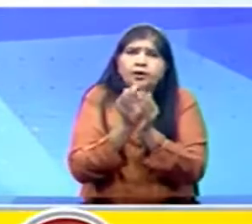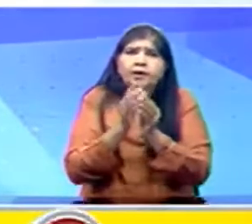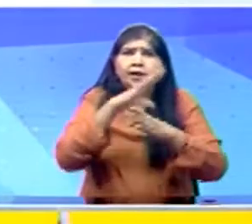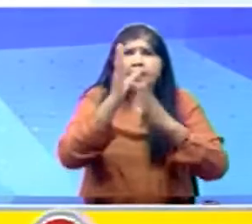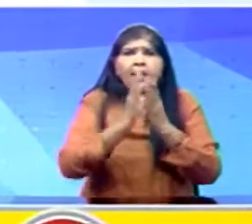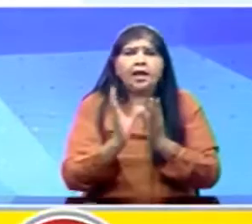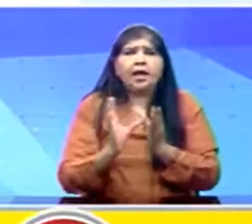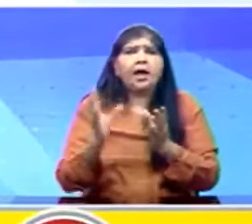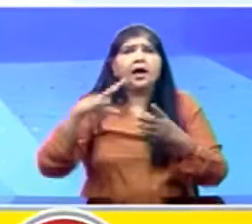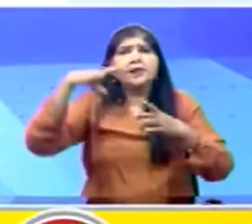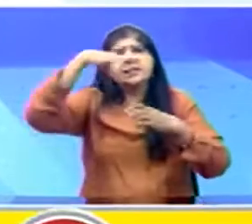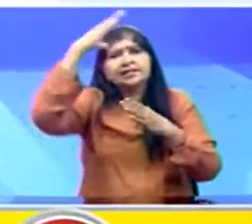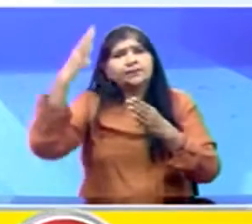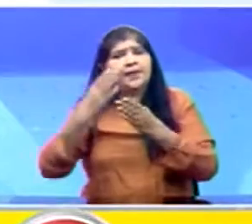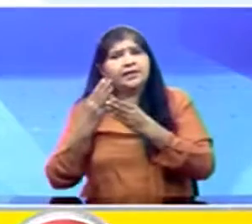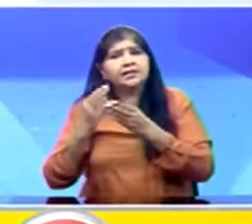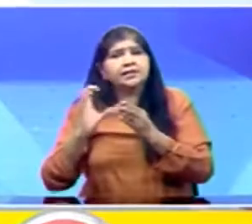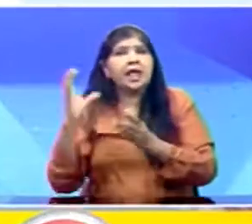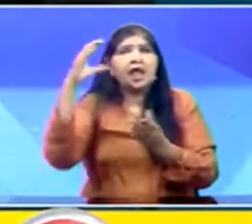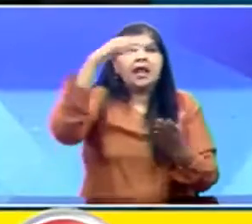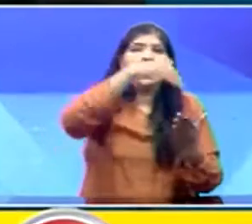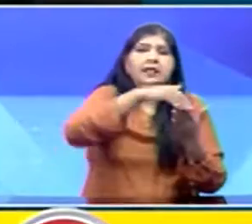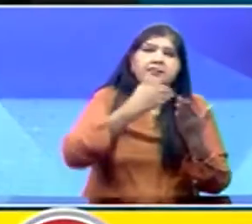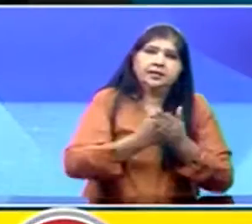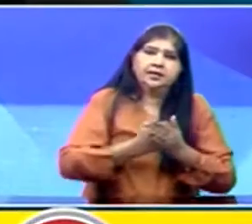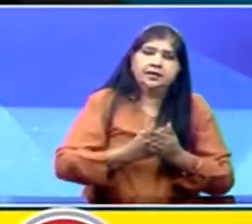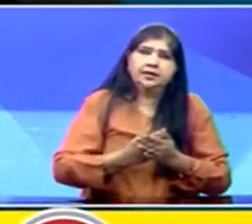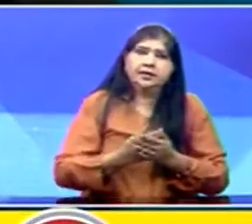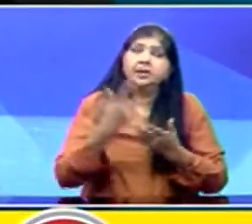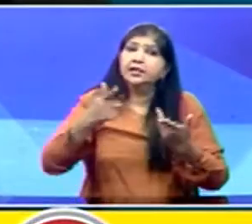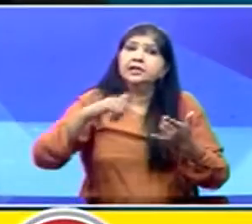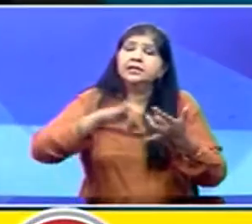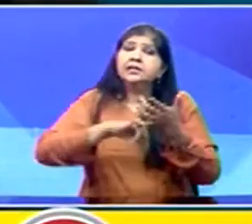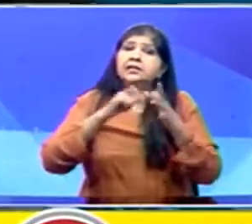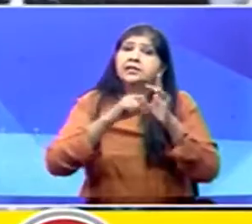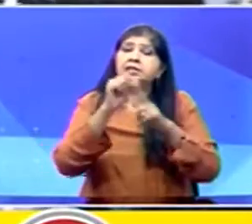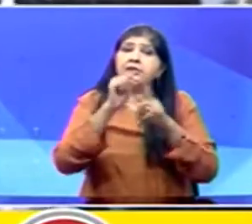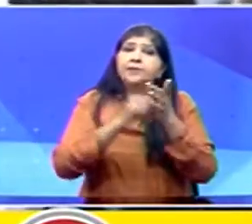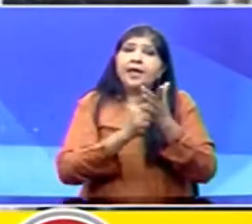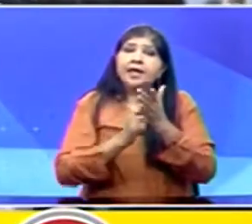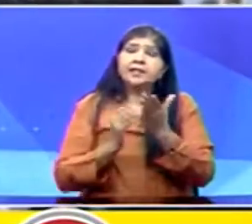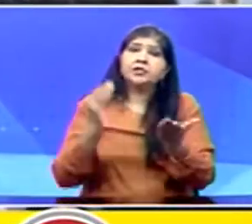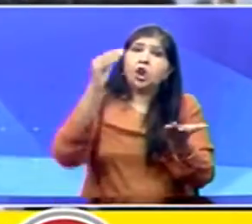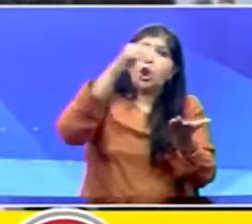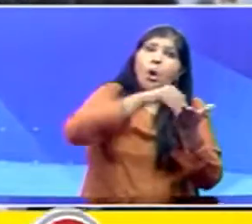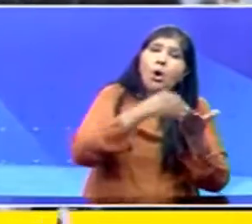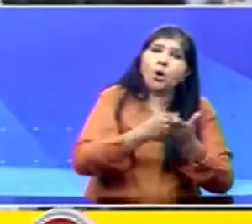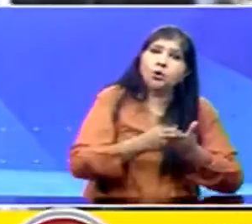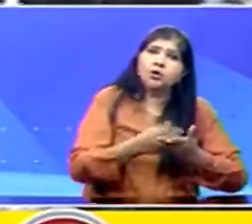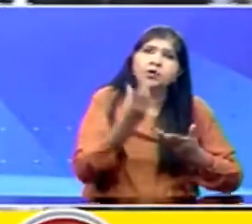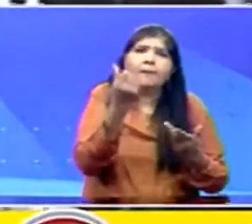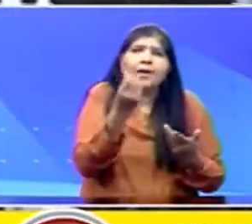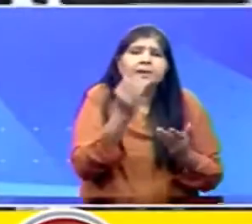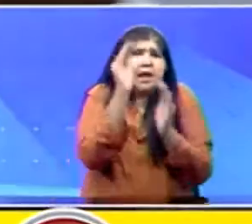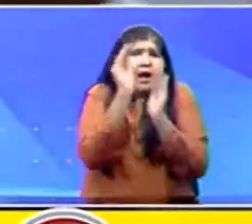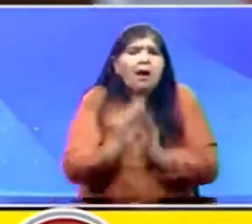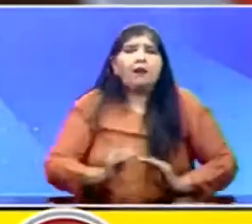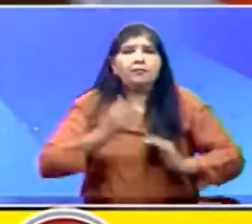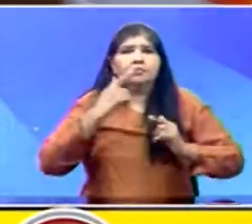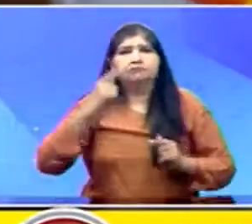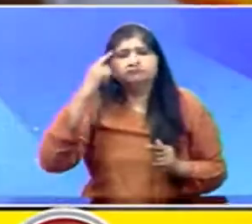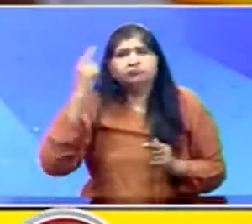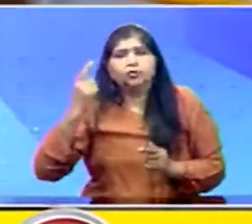लेकर जाएंगे इससे स्पेस लाँचिंग की कीमत बहुत कम होने का अनुमान है